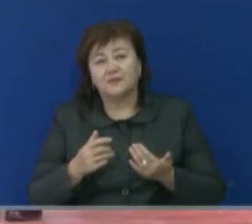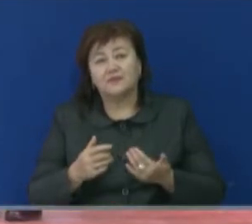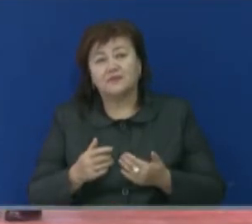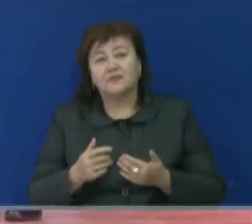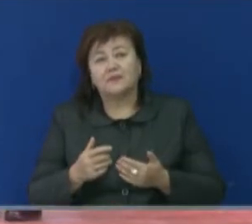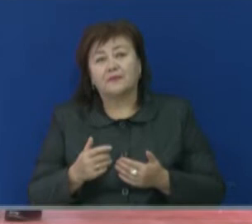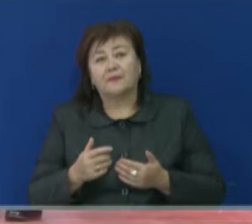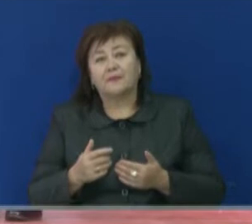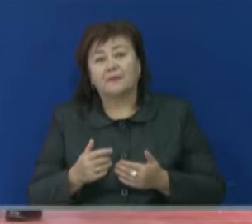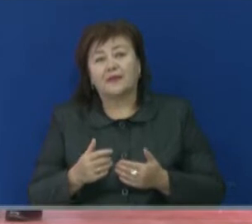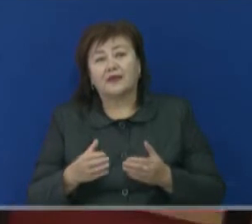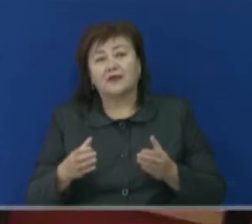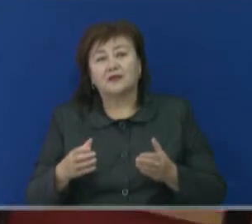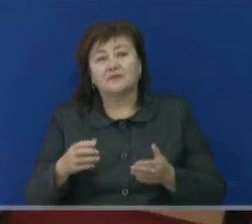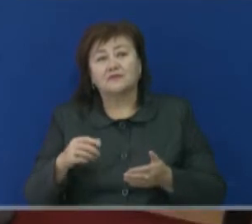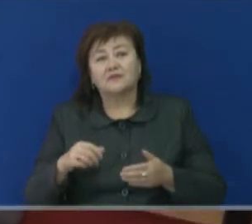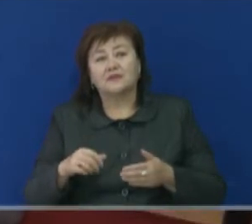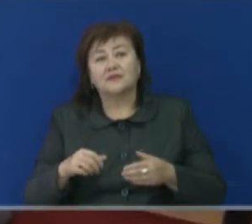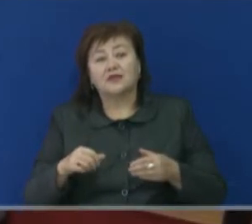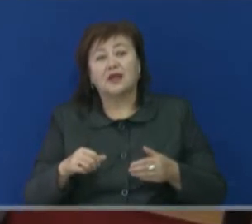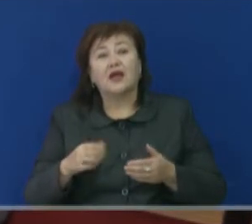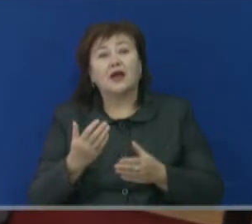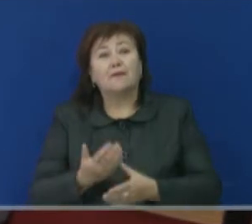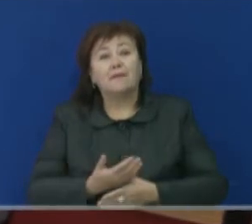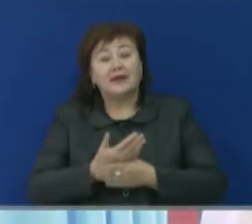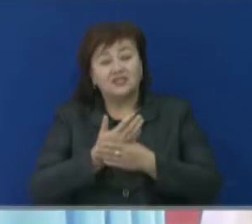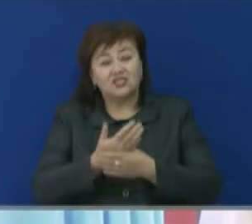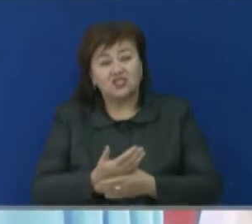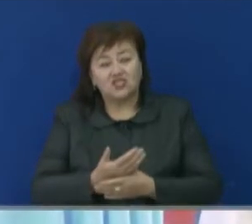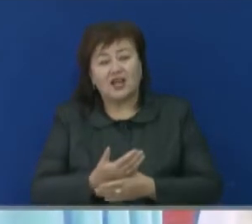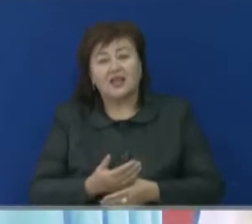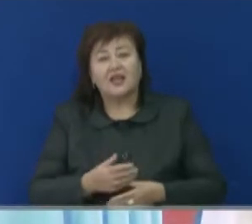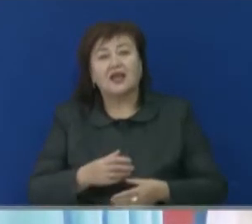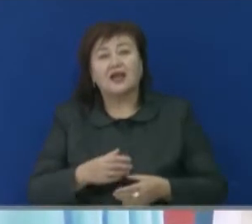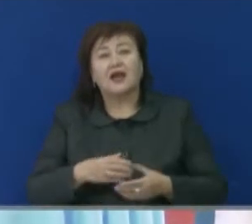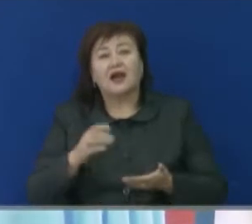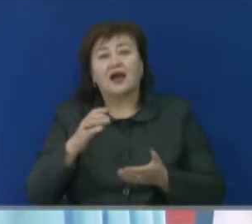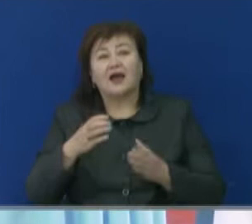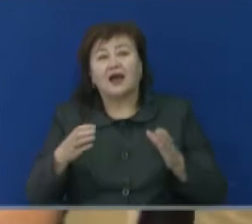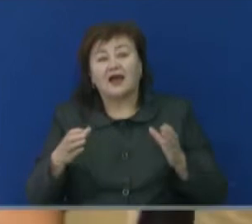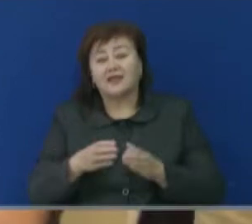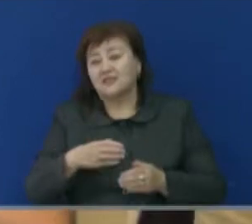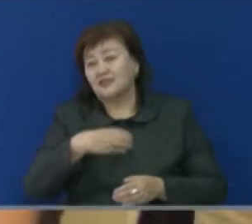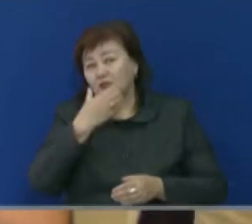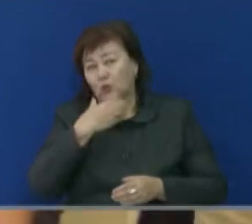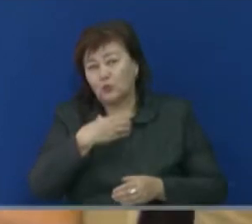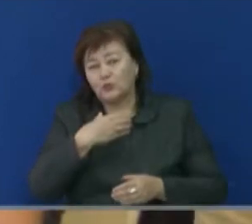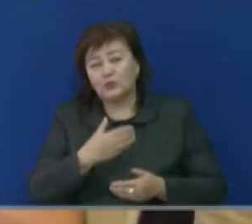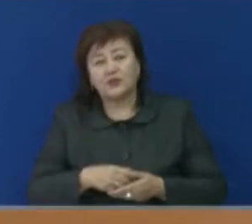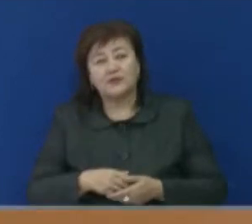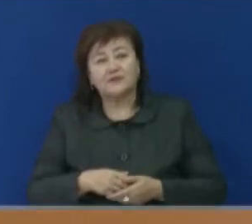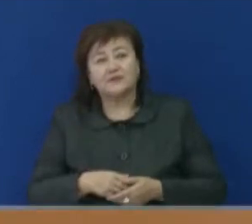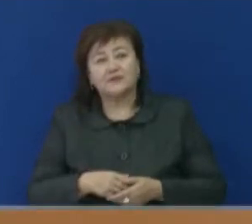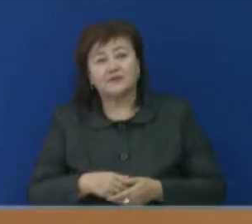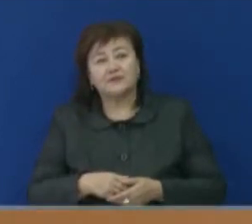және тілдерді дамыту бөлімі мен жеке кәсіпкерлер қолдау білдірген. Байқау барысында өнерпаздар тек жанды дауыста ән шырқады.